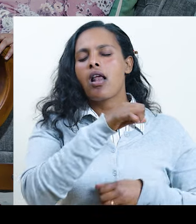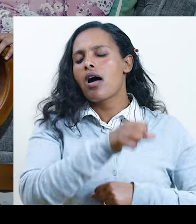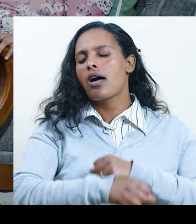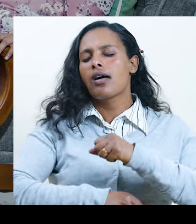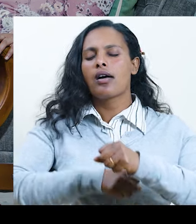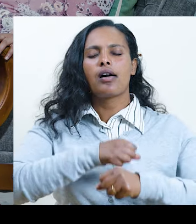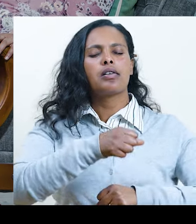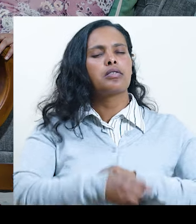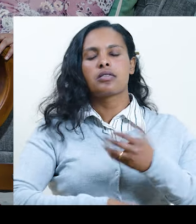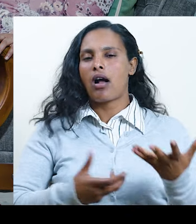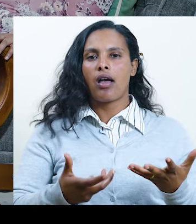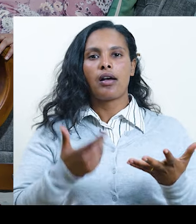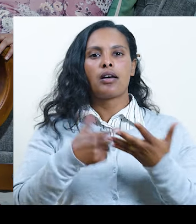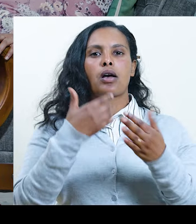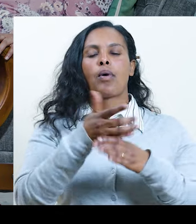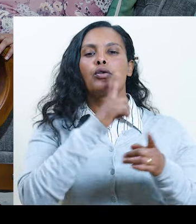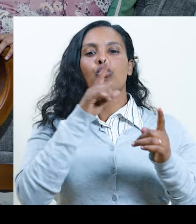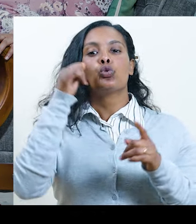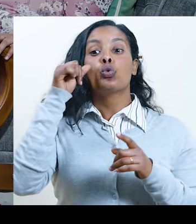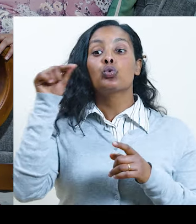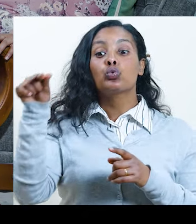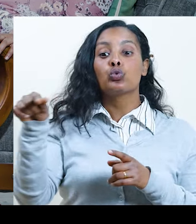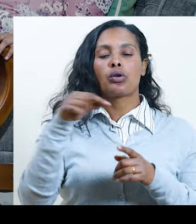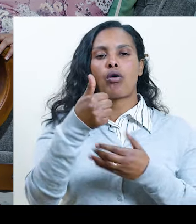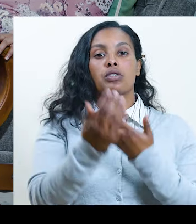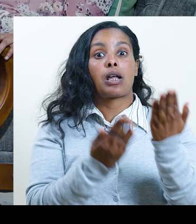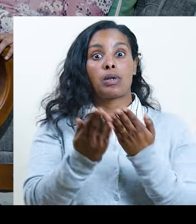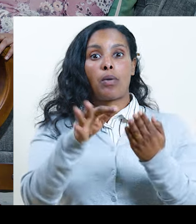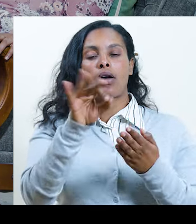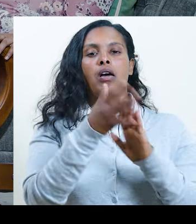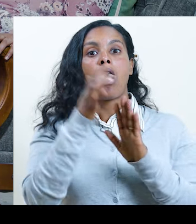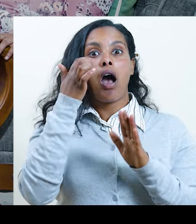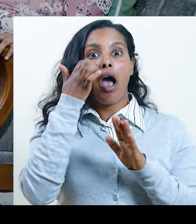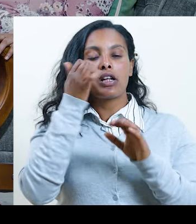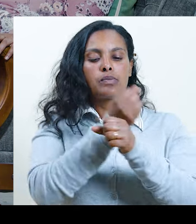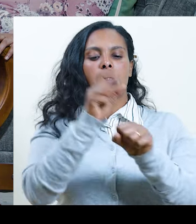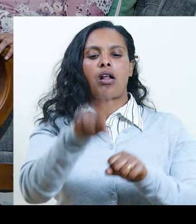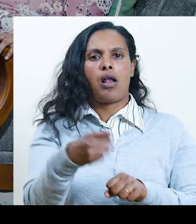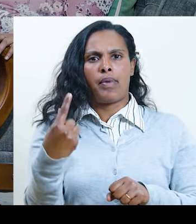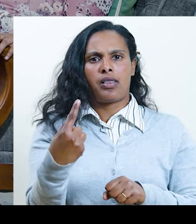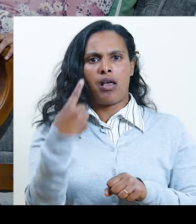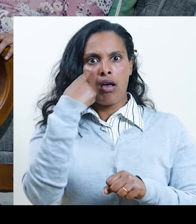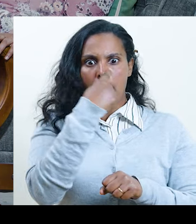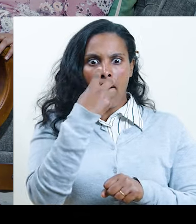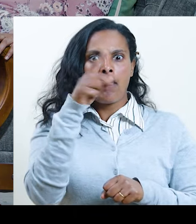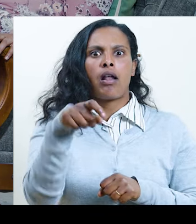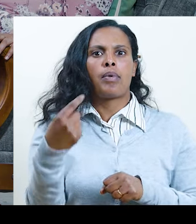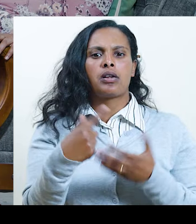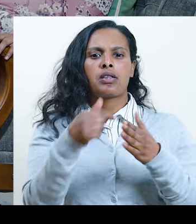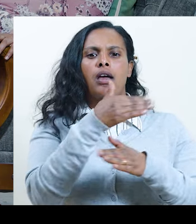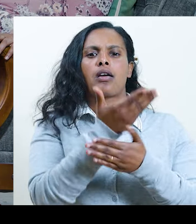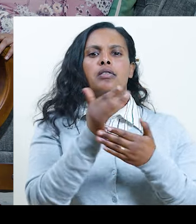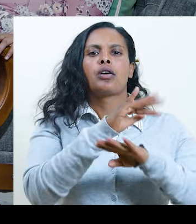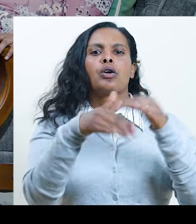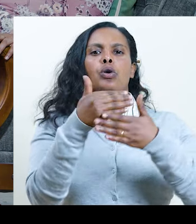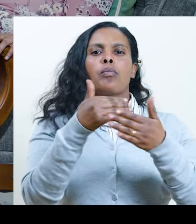ሌላ ስቃይ ነው። ከዛ ደግሞ እሱንም ሰርቪስ ለማግኘት አይንሽ መዳን አለበት፣ እንደዚህ